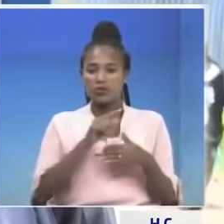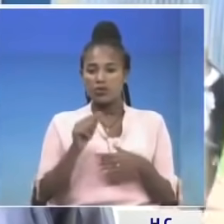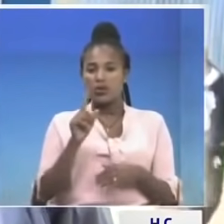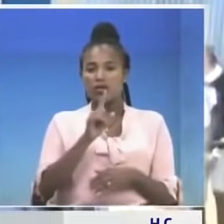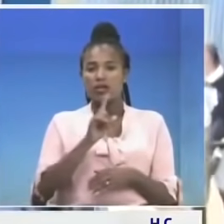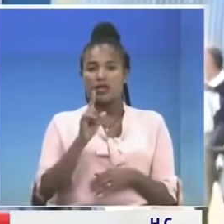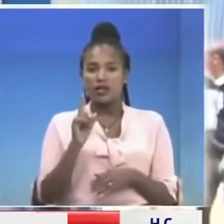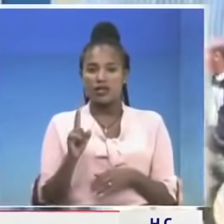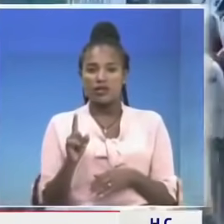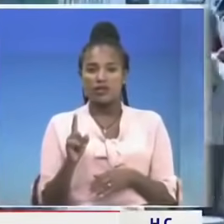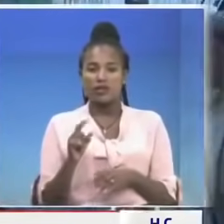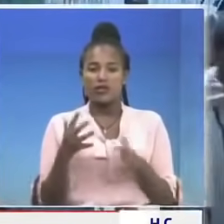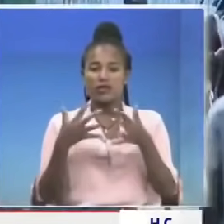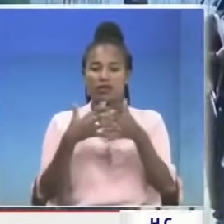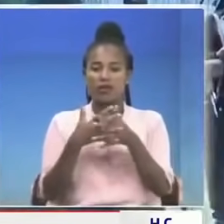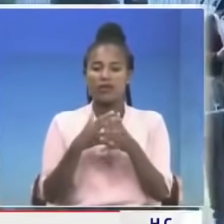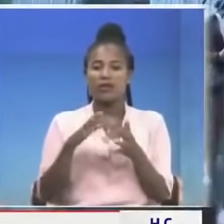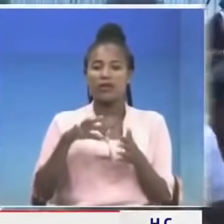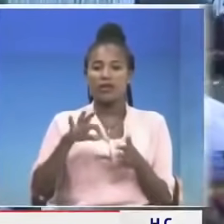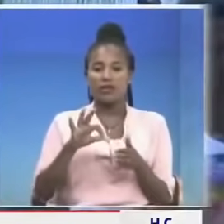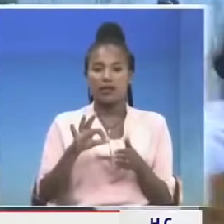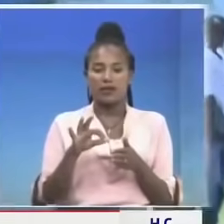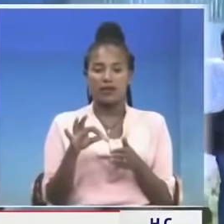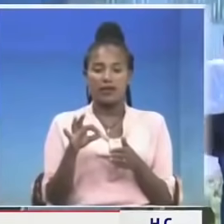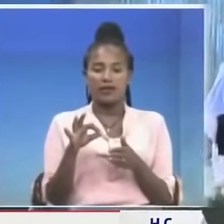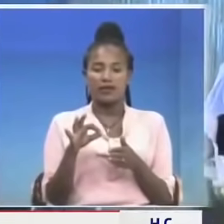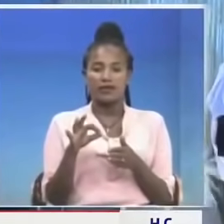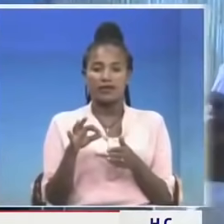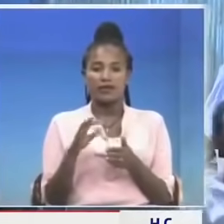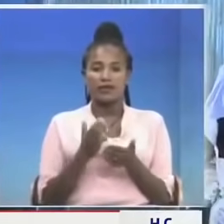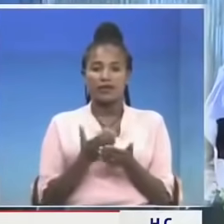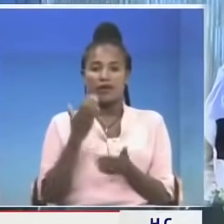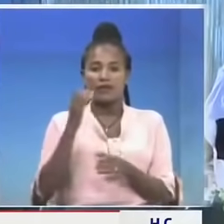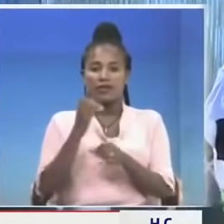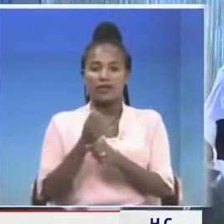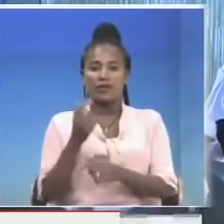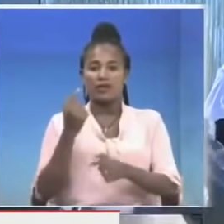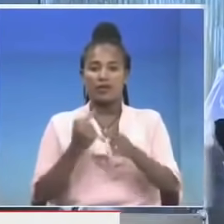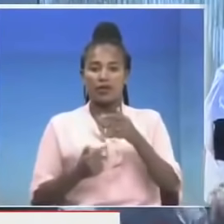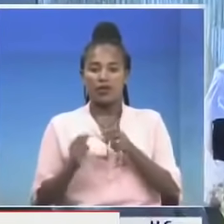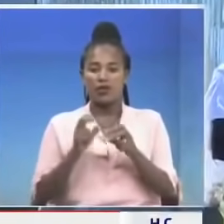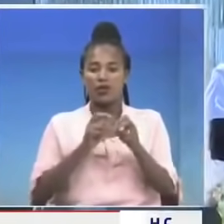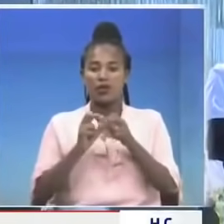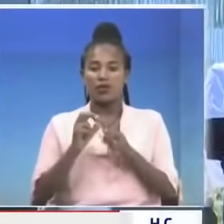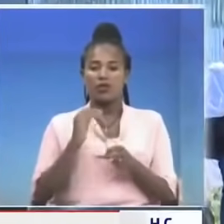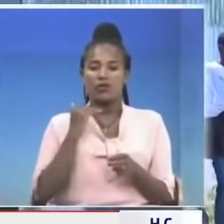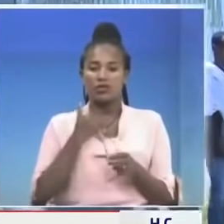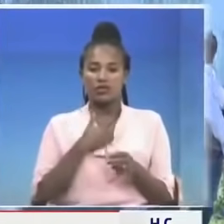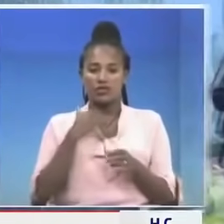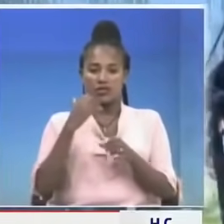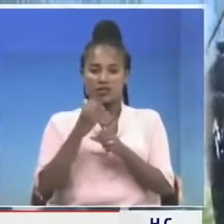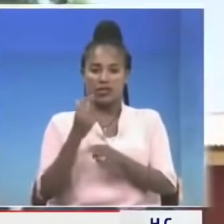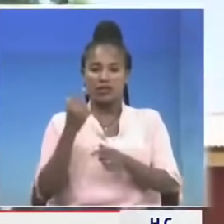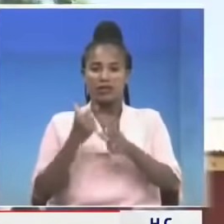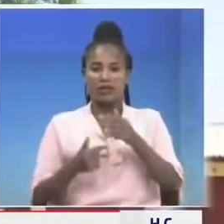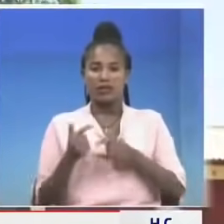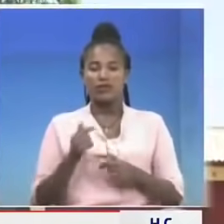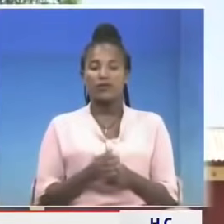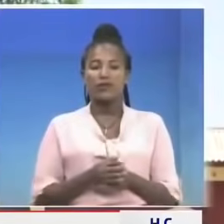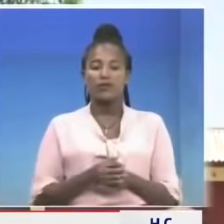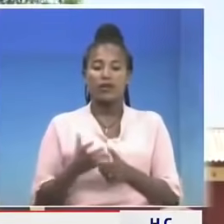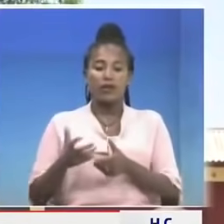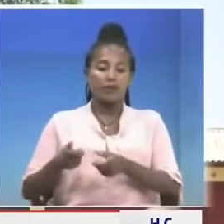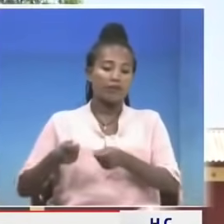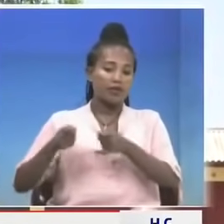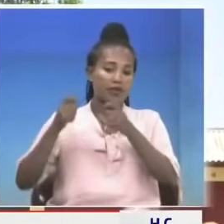እያንዳንዳቸው በማስተባበር የተገኘ ሀብት ይዘን የመጣ ነው። ለወገኖቻችን ይዘን የመጣ ነው ብርድ